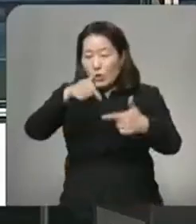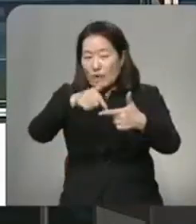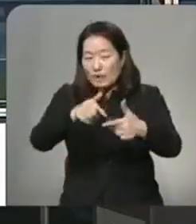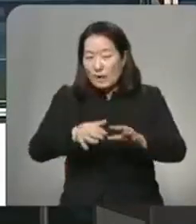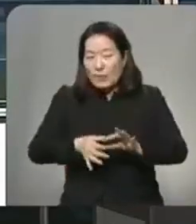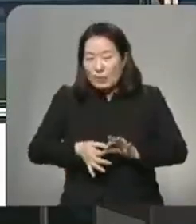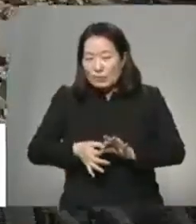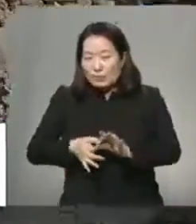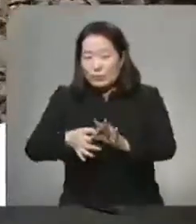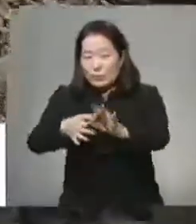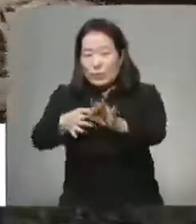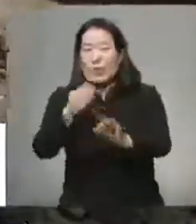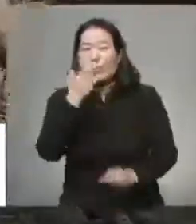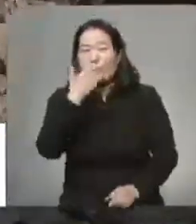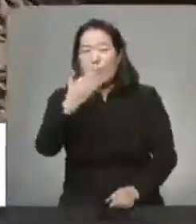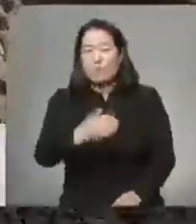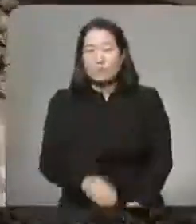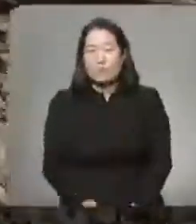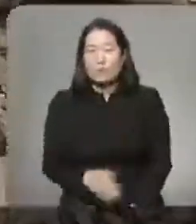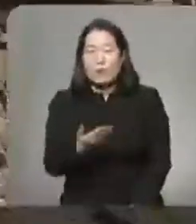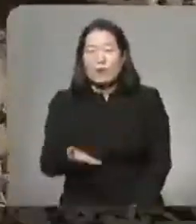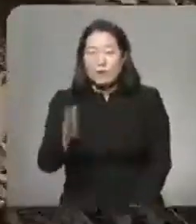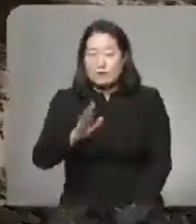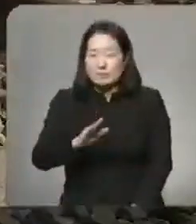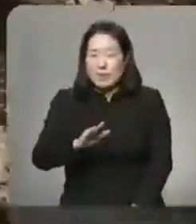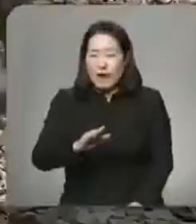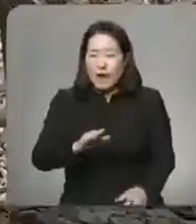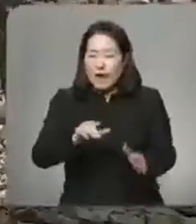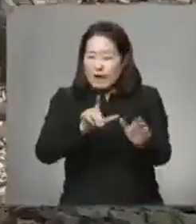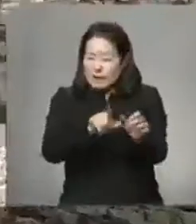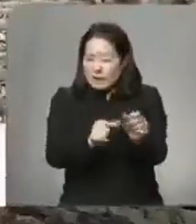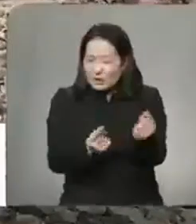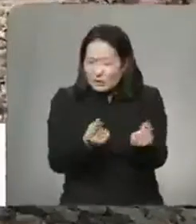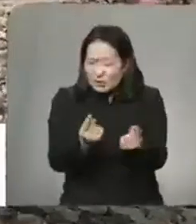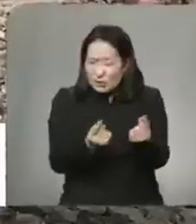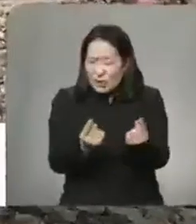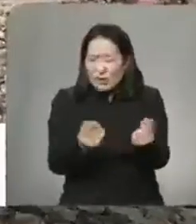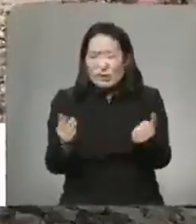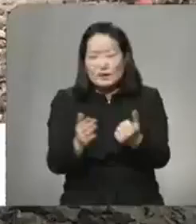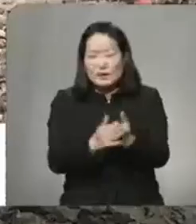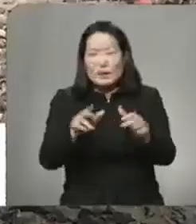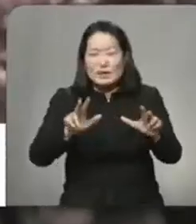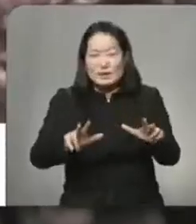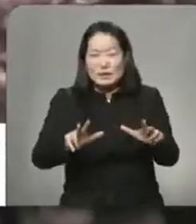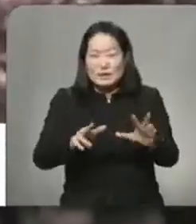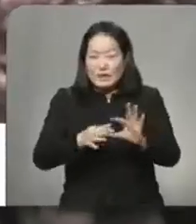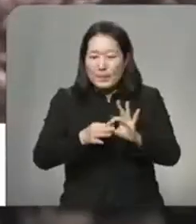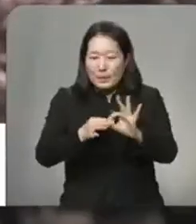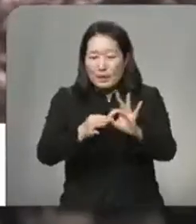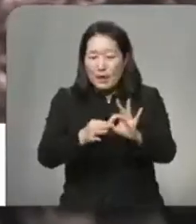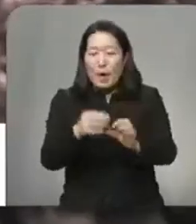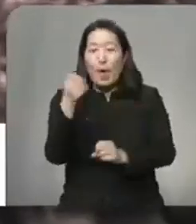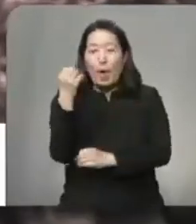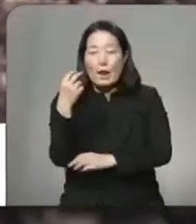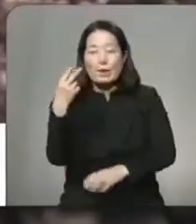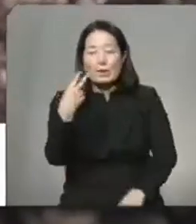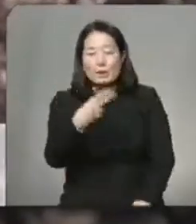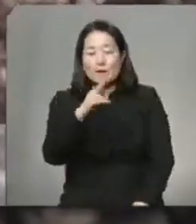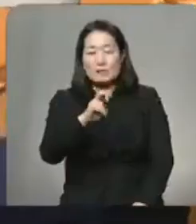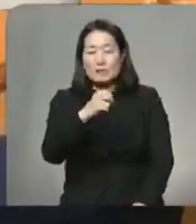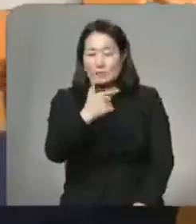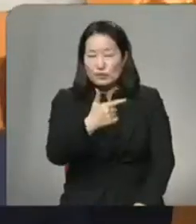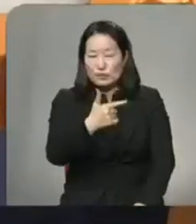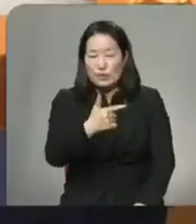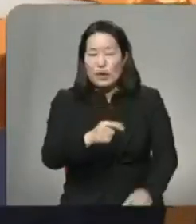직통으로 연결할 수 있습니다 하지만 공개 일부가 조정되면서 철도 개통 시기는 당초 2026년 에서